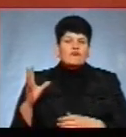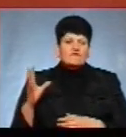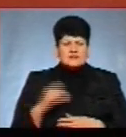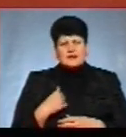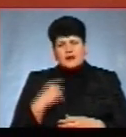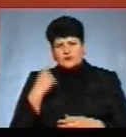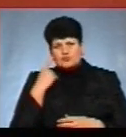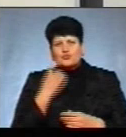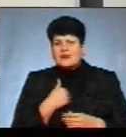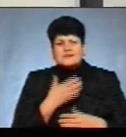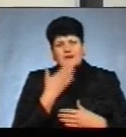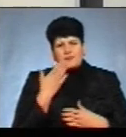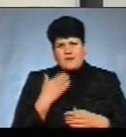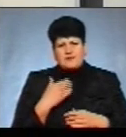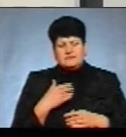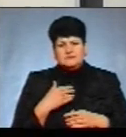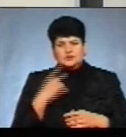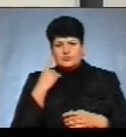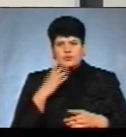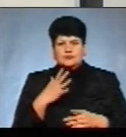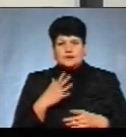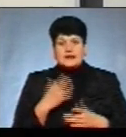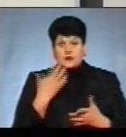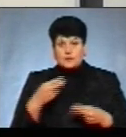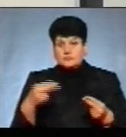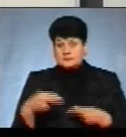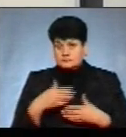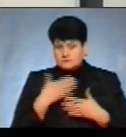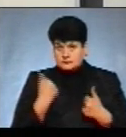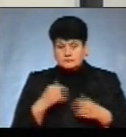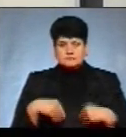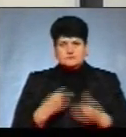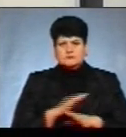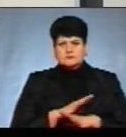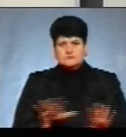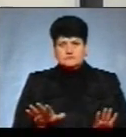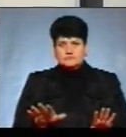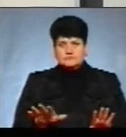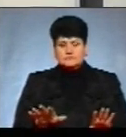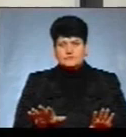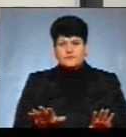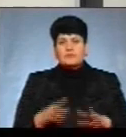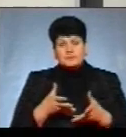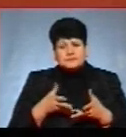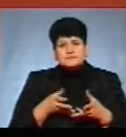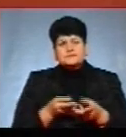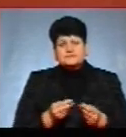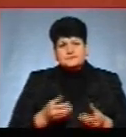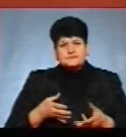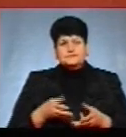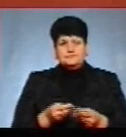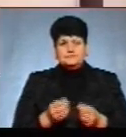що у нас немає такої позиції, що ми радикально, значить, якщо не підписав, ми не будемо надавати. Кошторису немає. Ми